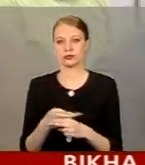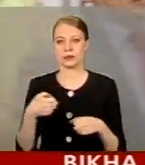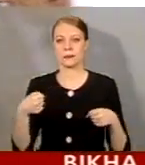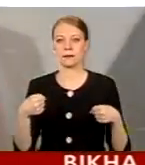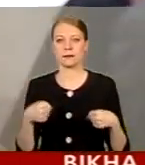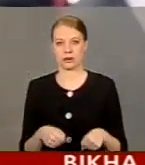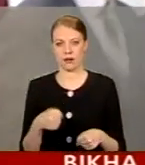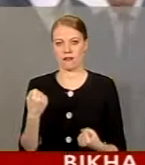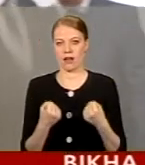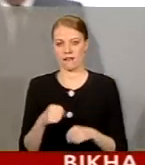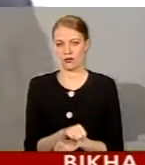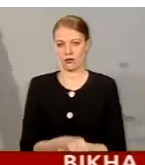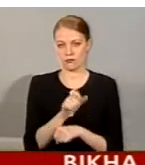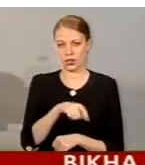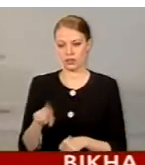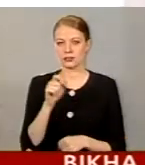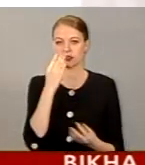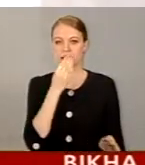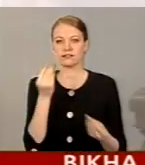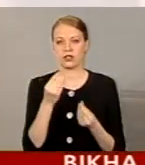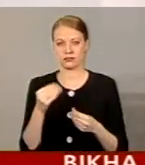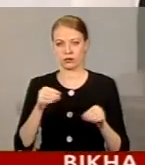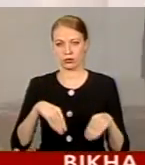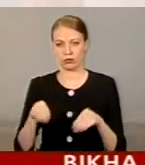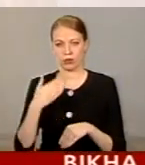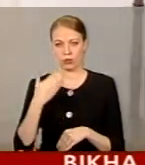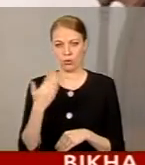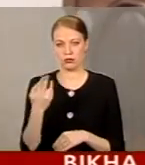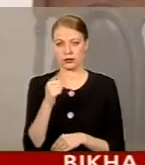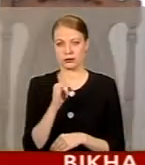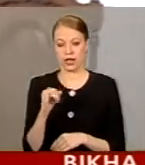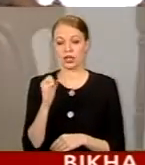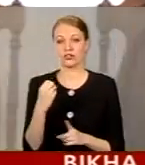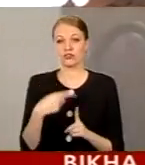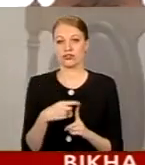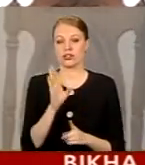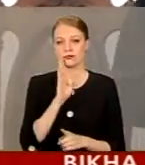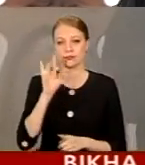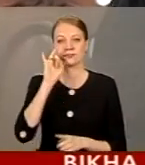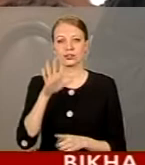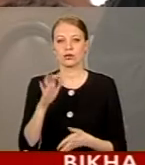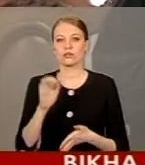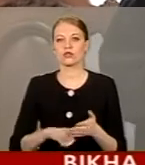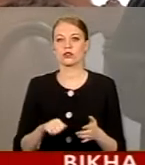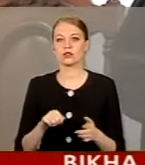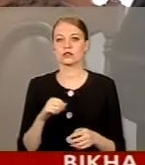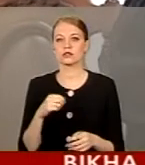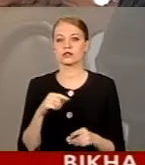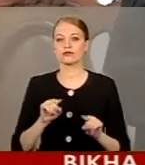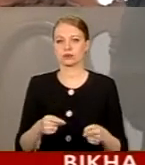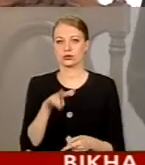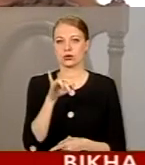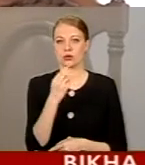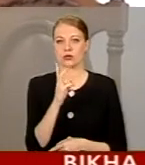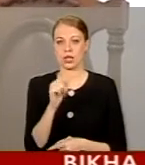прав автомайданівців за сфальсифікованими протоколами даїців. Ну а ще вона відома через ув'язнення Юрія